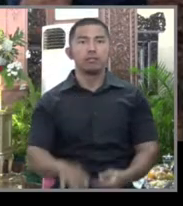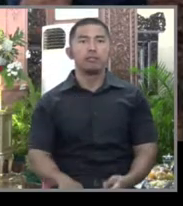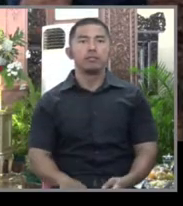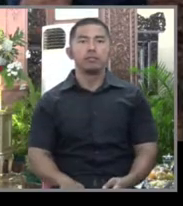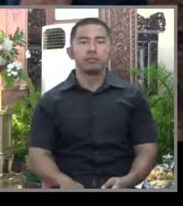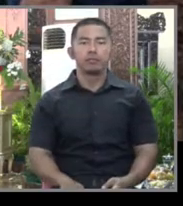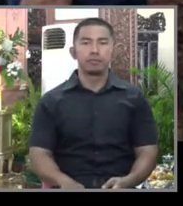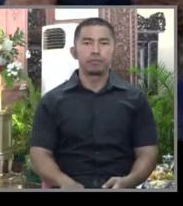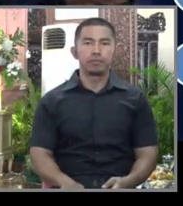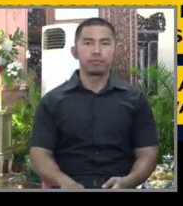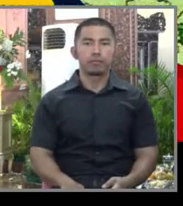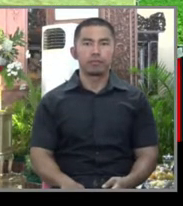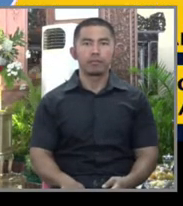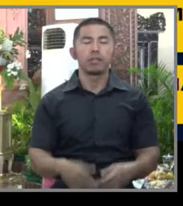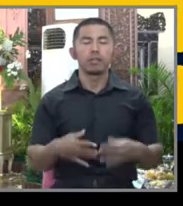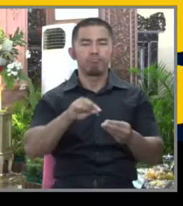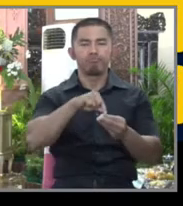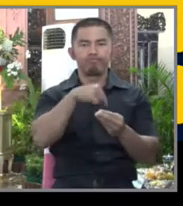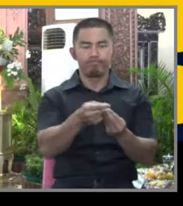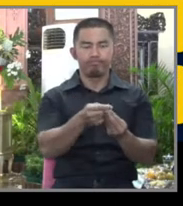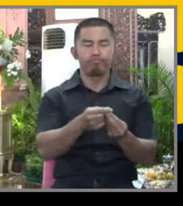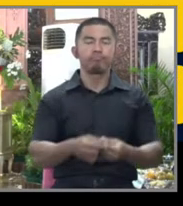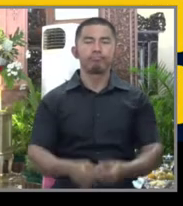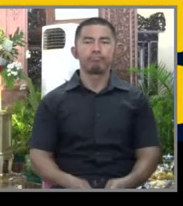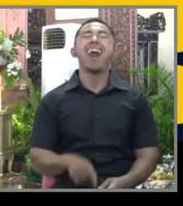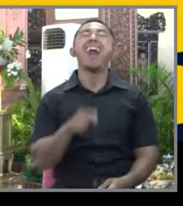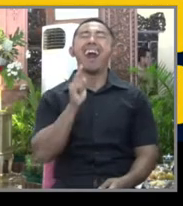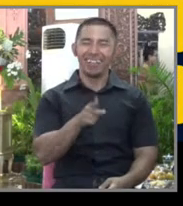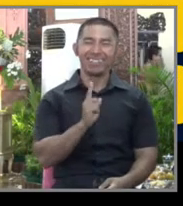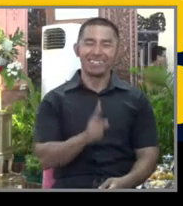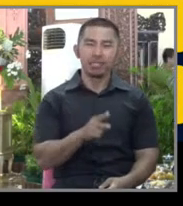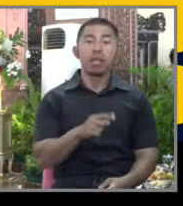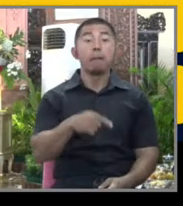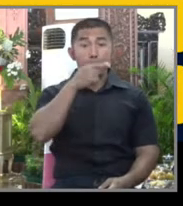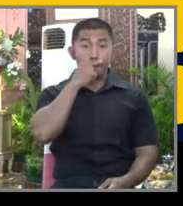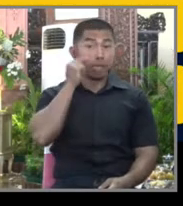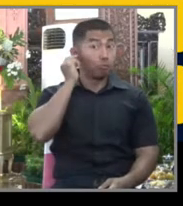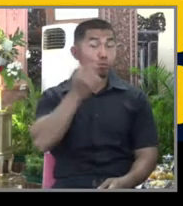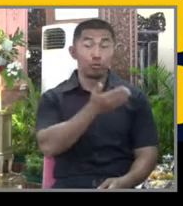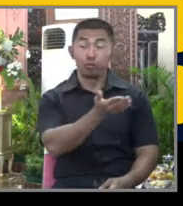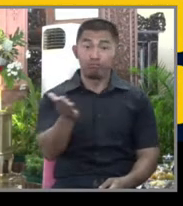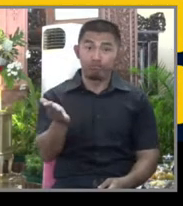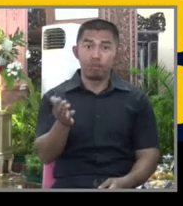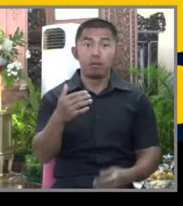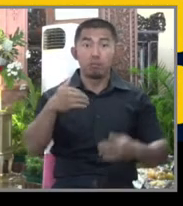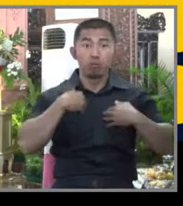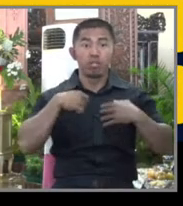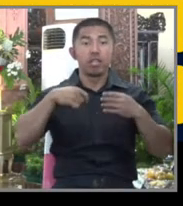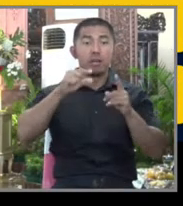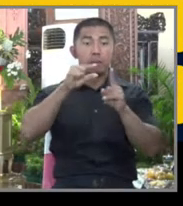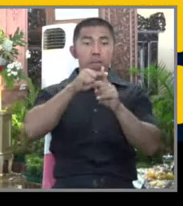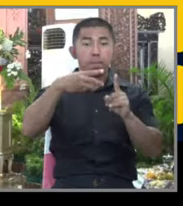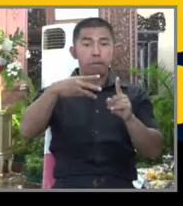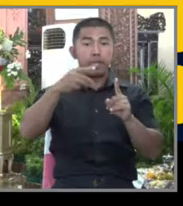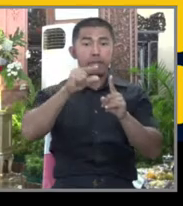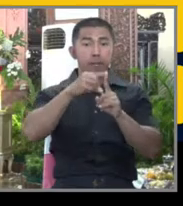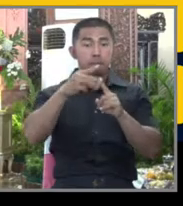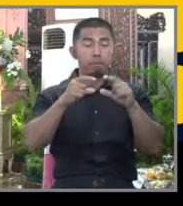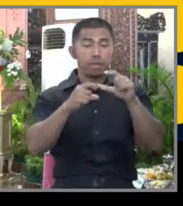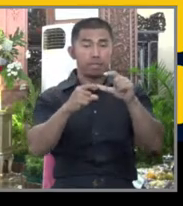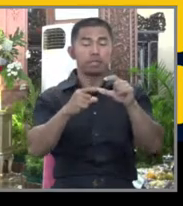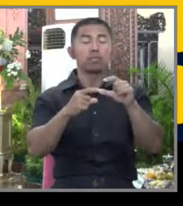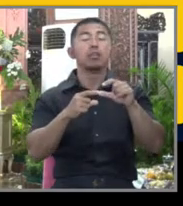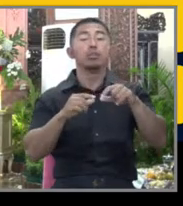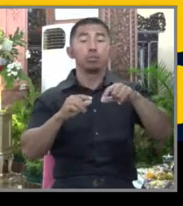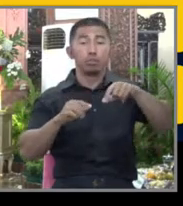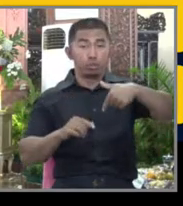penghujung next nah maka Bapak Ibu kita punya Perpres 79 ini beberapa